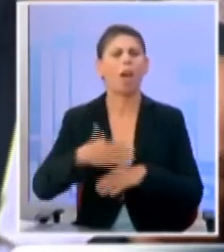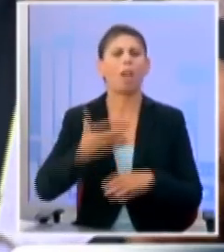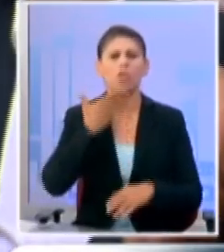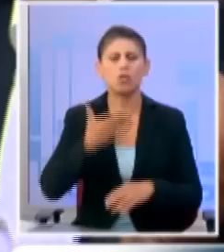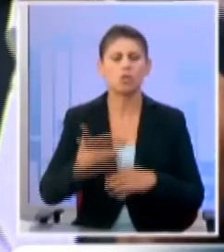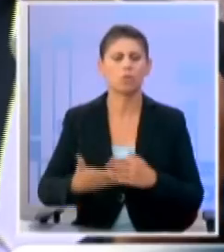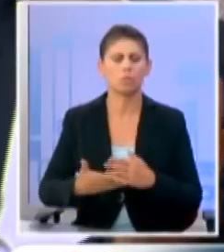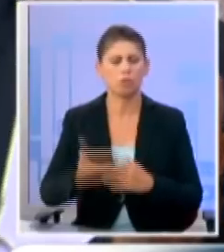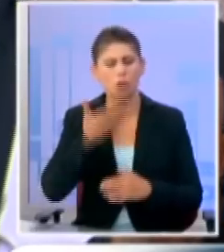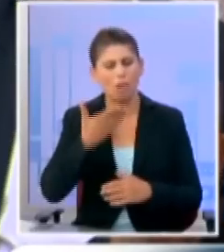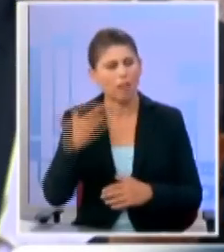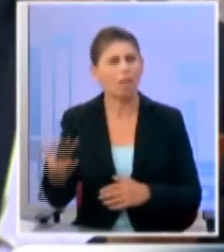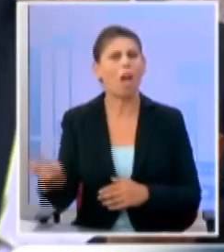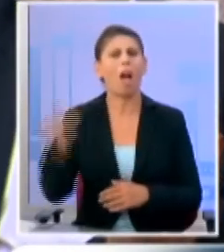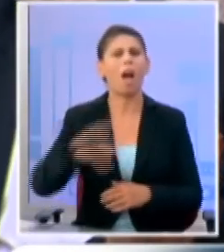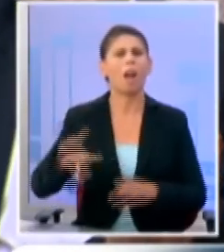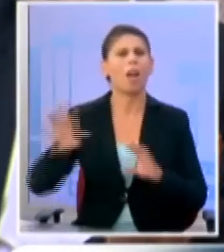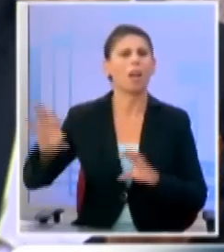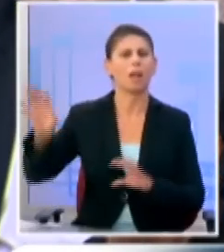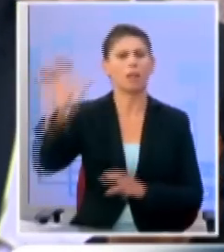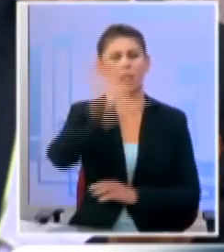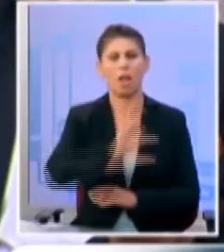Ευρώπης, κύριε